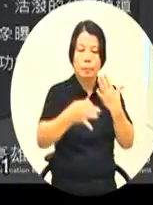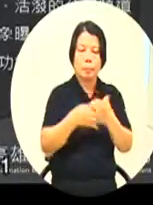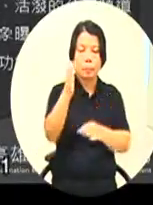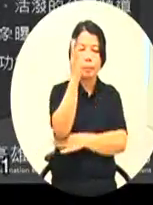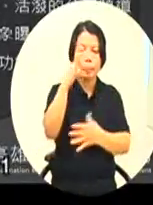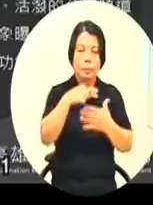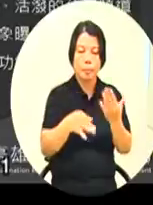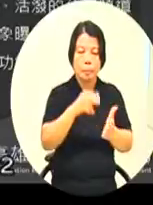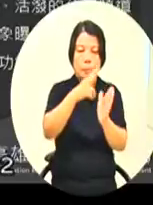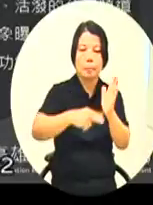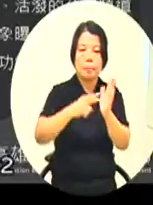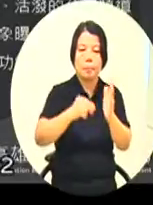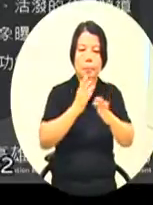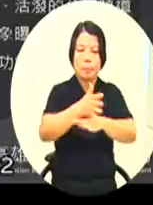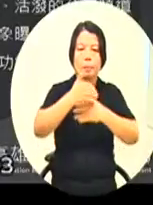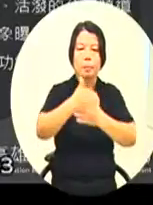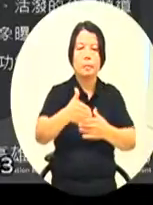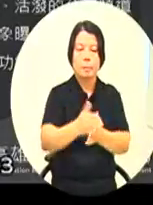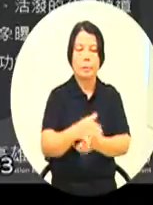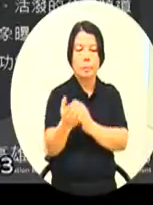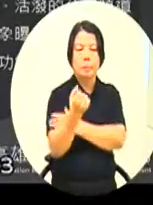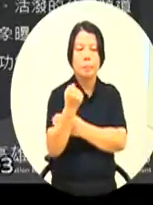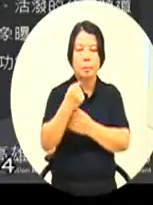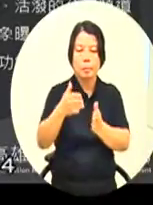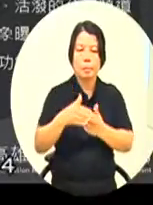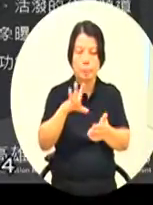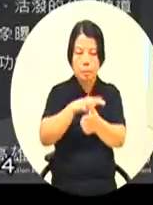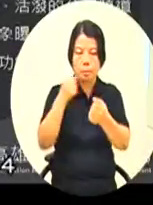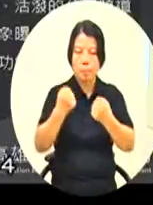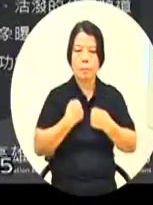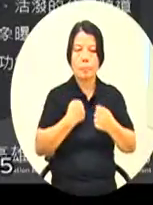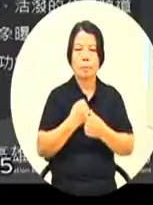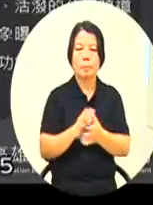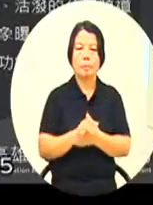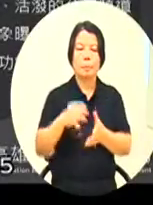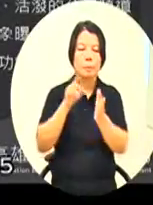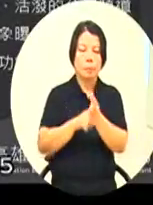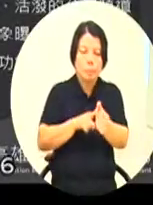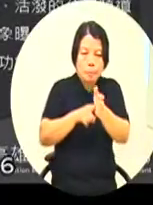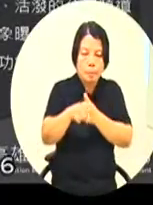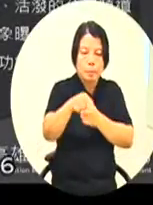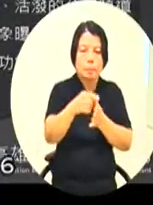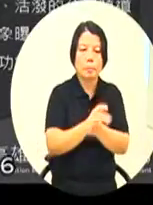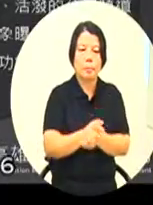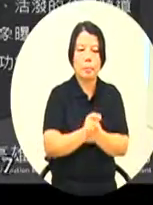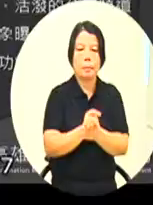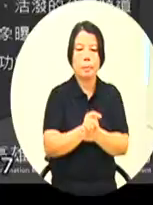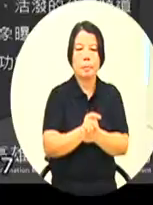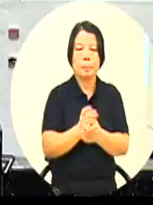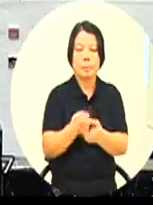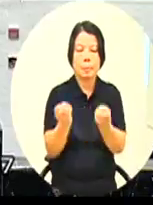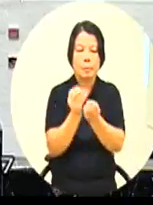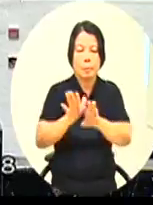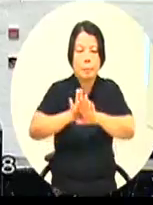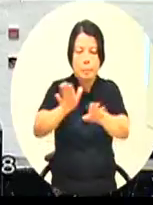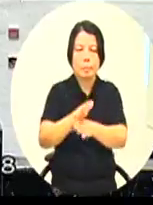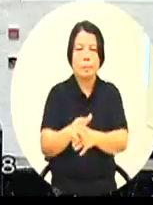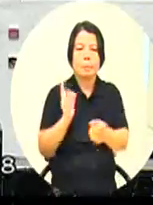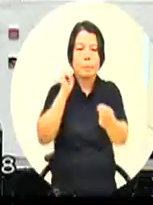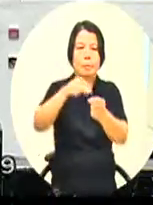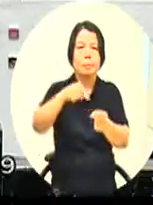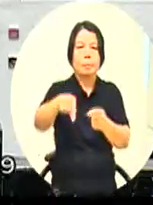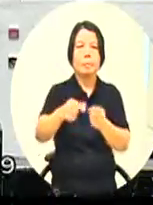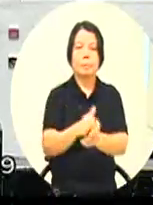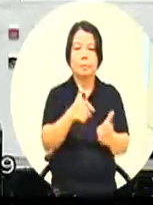政策的说明的过程中间所努力要去学习不断致力发展的一个方向。以上，谢谢各位议